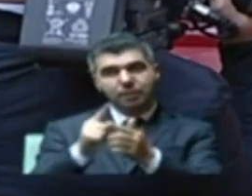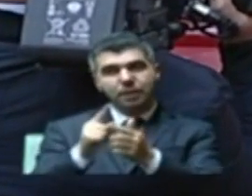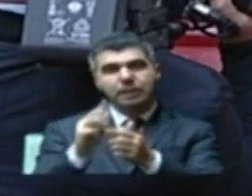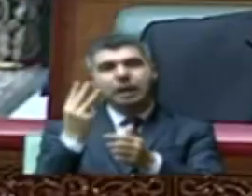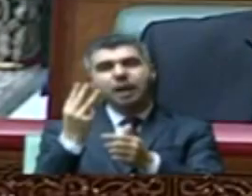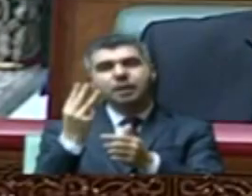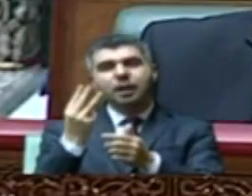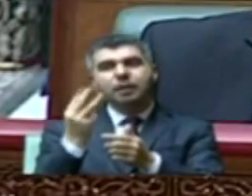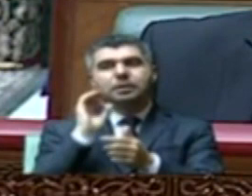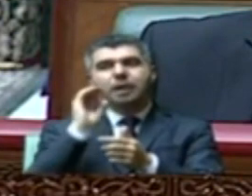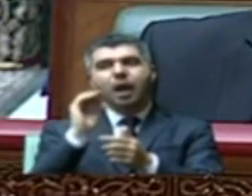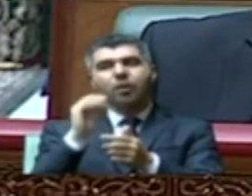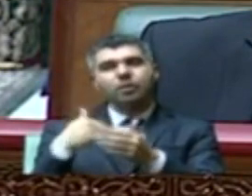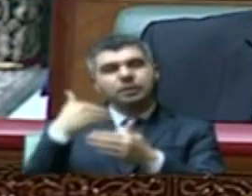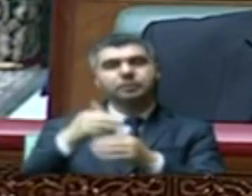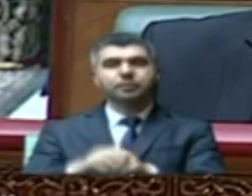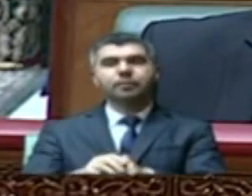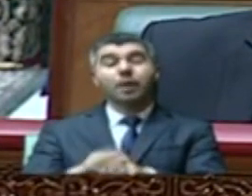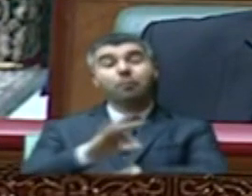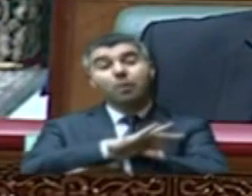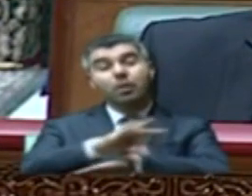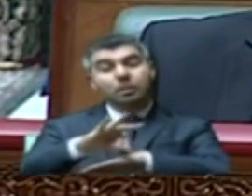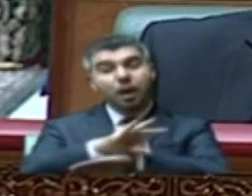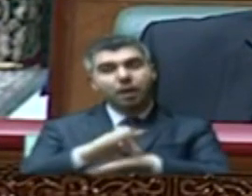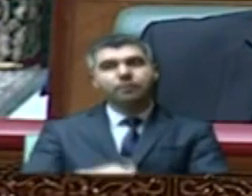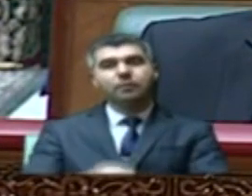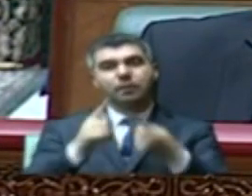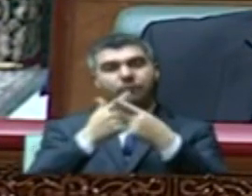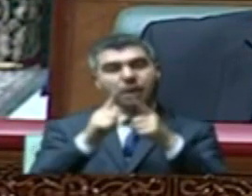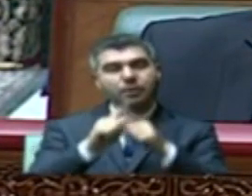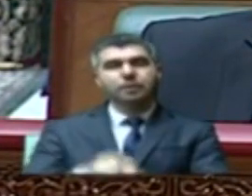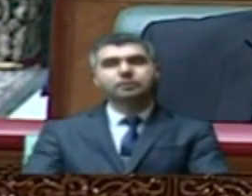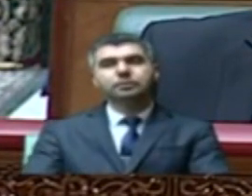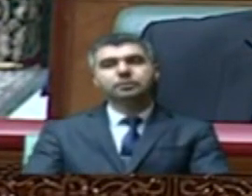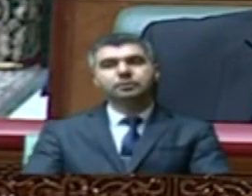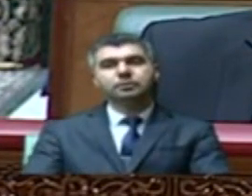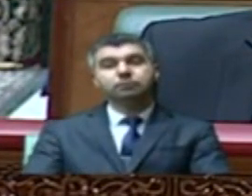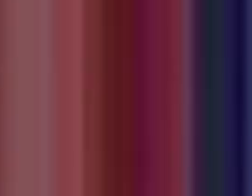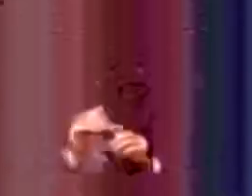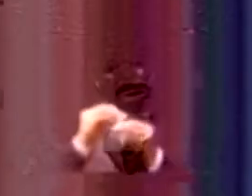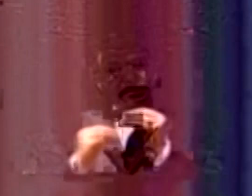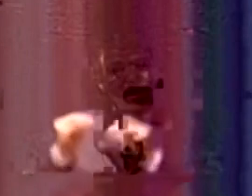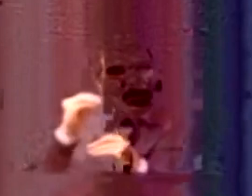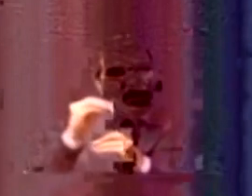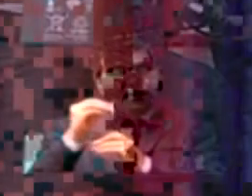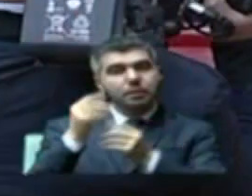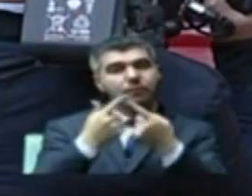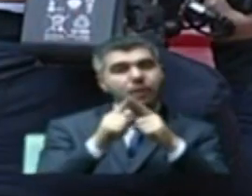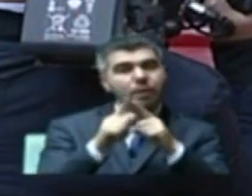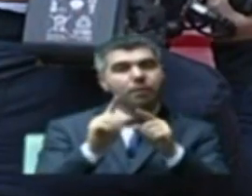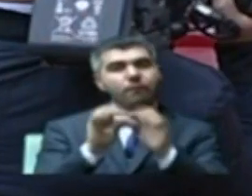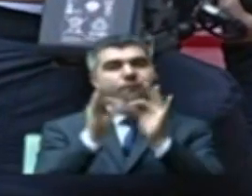3 الباقين. وكيستفد الموظف بمقتضى هذا المرسوم إضافة لهذ التعويضات